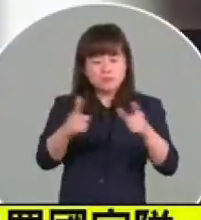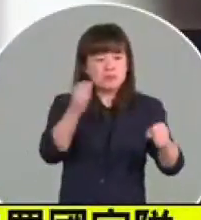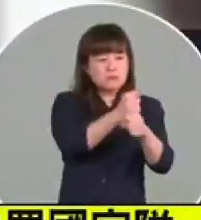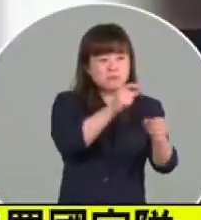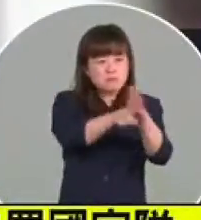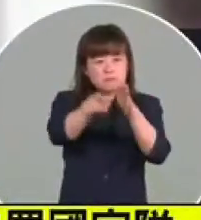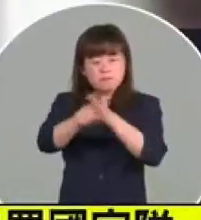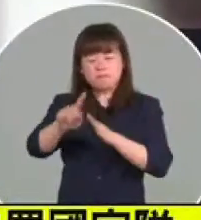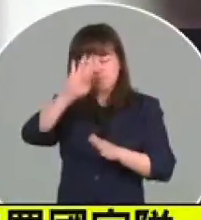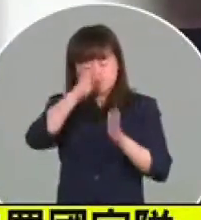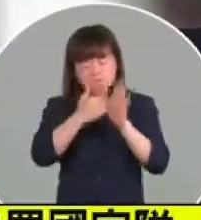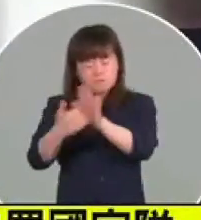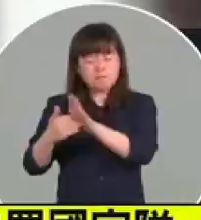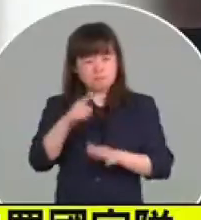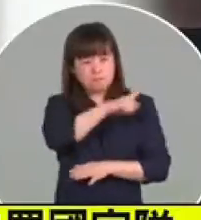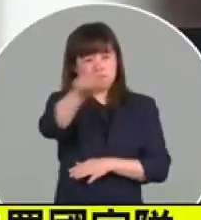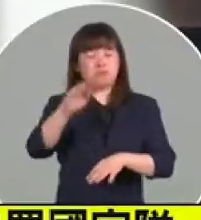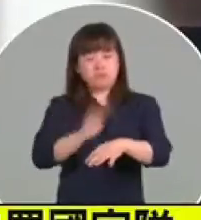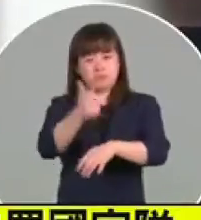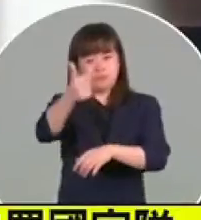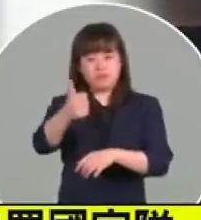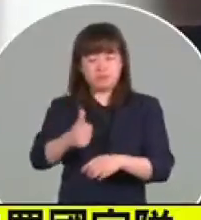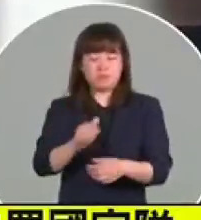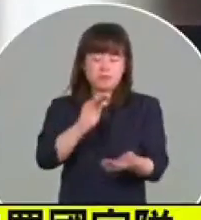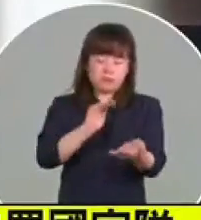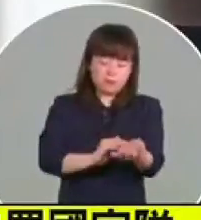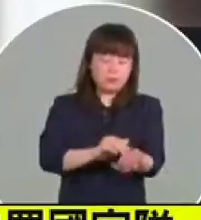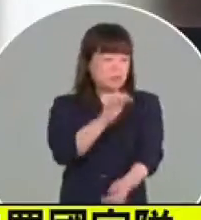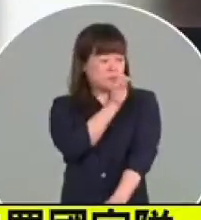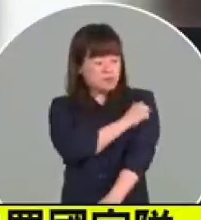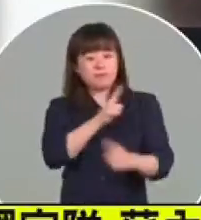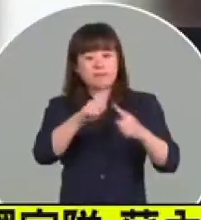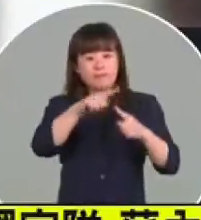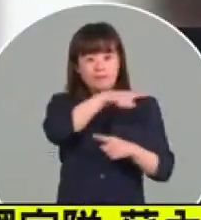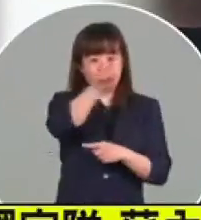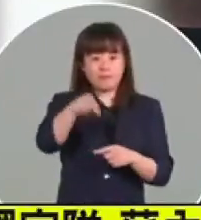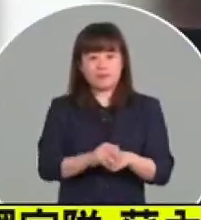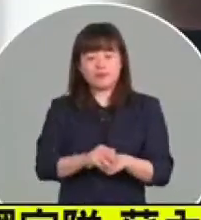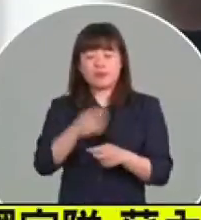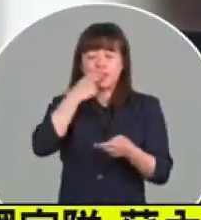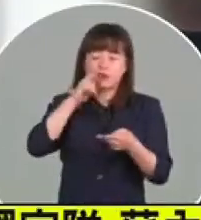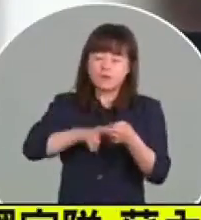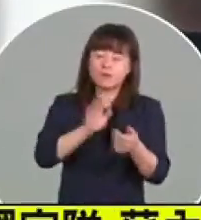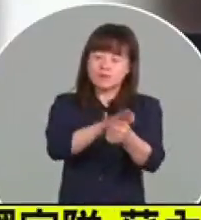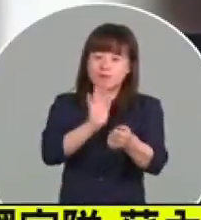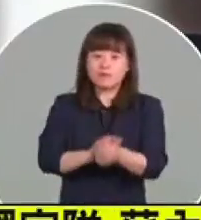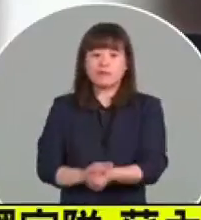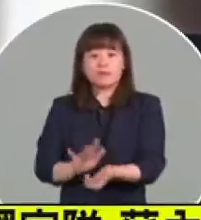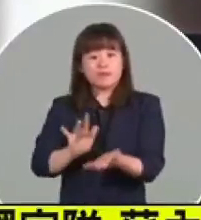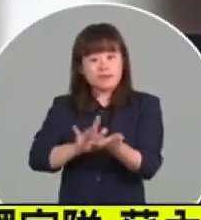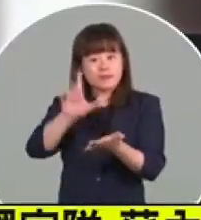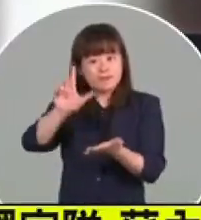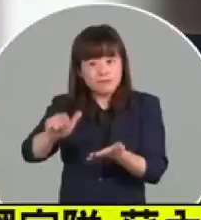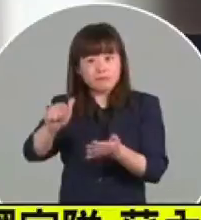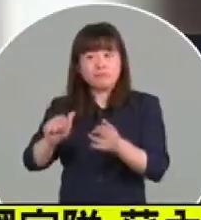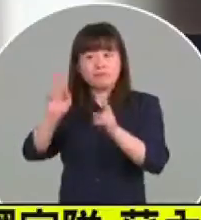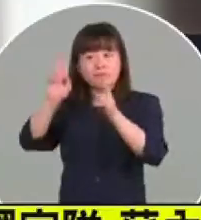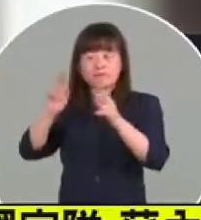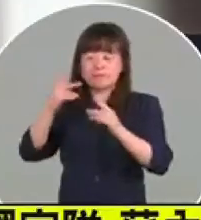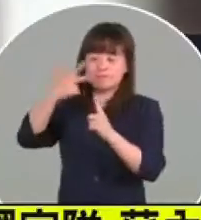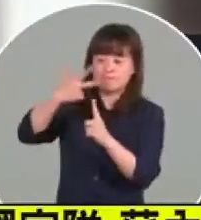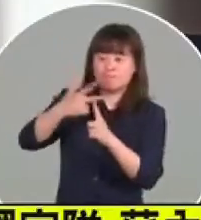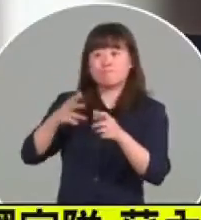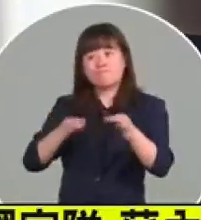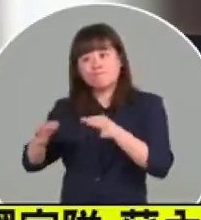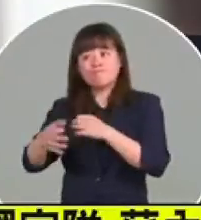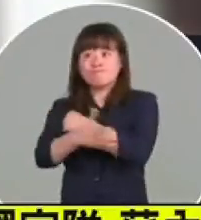各业的防疫英雄们，医护人员、邮务人员、药师、便利商店的